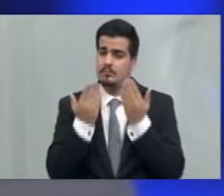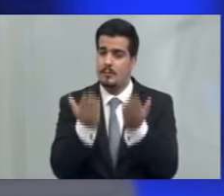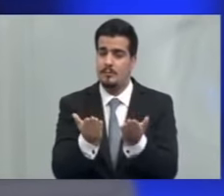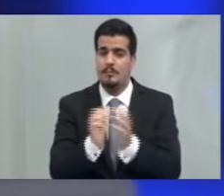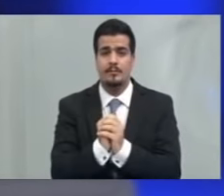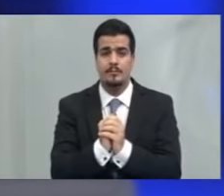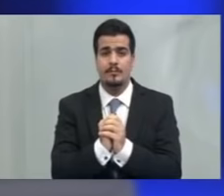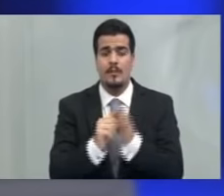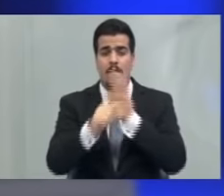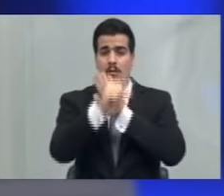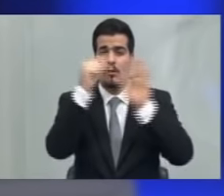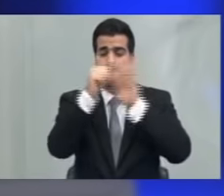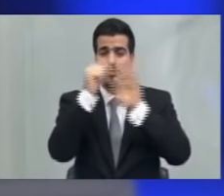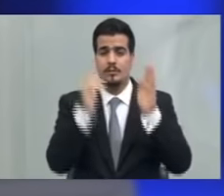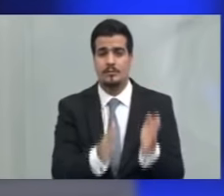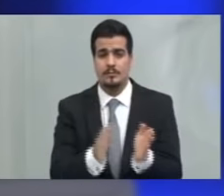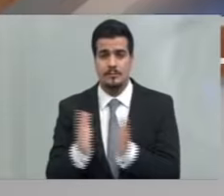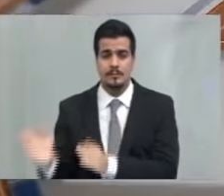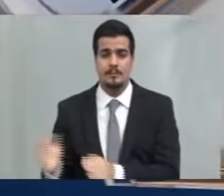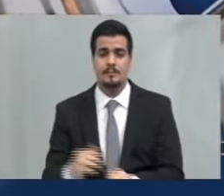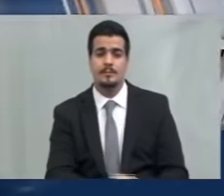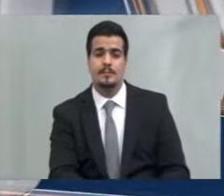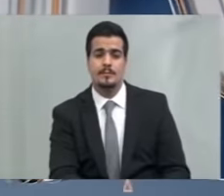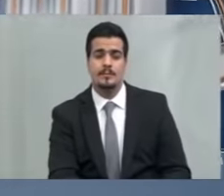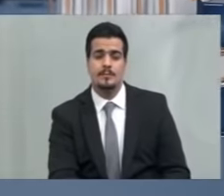وهذه عناوينها.